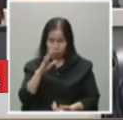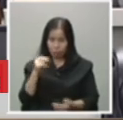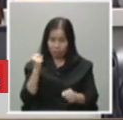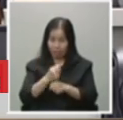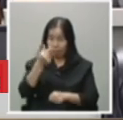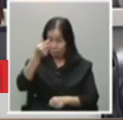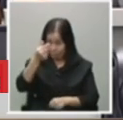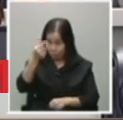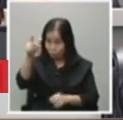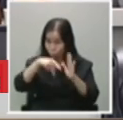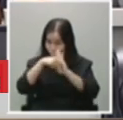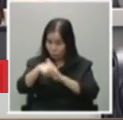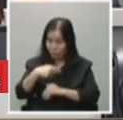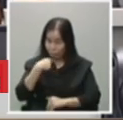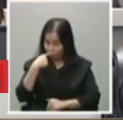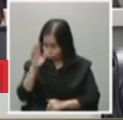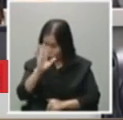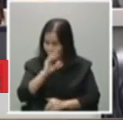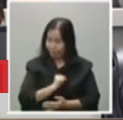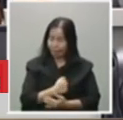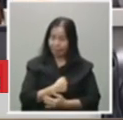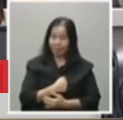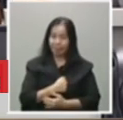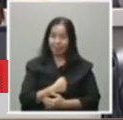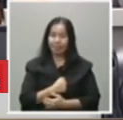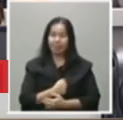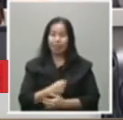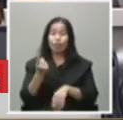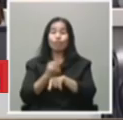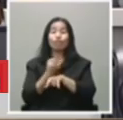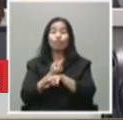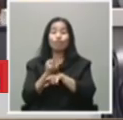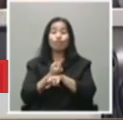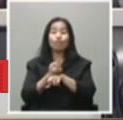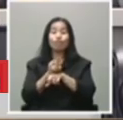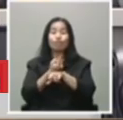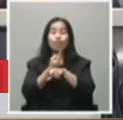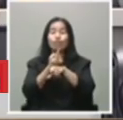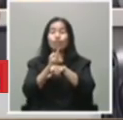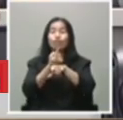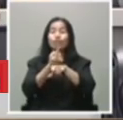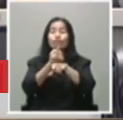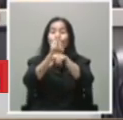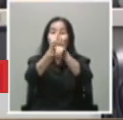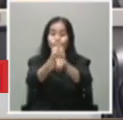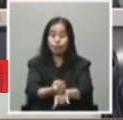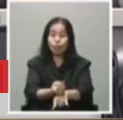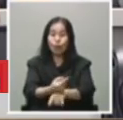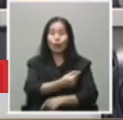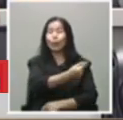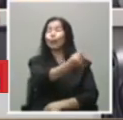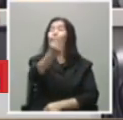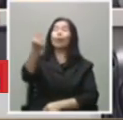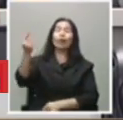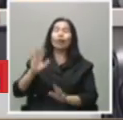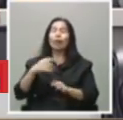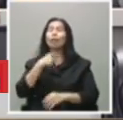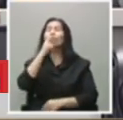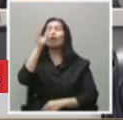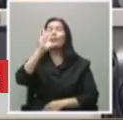าร์ทที่โคราชนะท่านประธานครับท่านไปเฮลิคอปเตอร์นะตับตับตับตับตับตับตับไปถึงปุ๊บโอ้โหอะไรแกนั่นนะไม่ว่